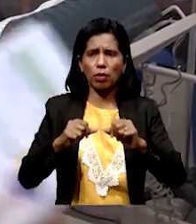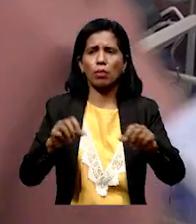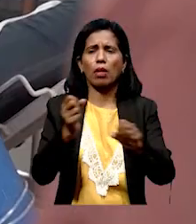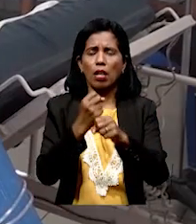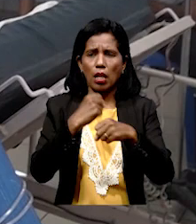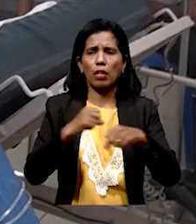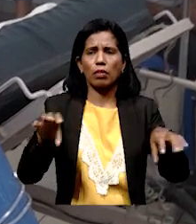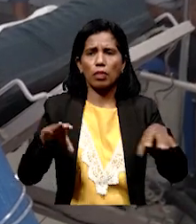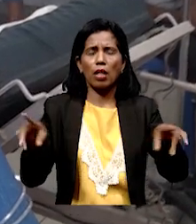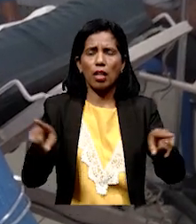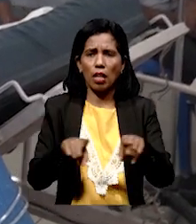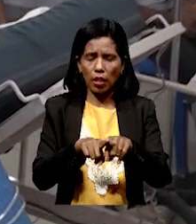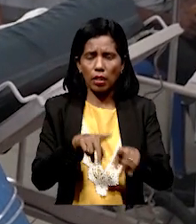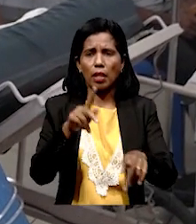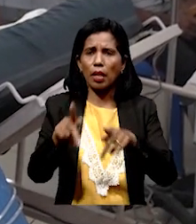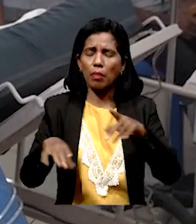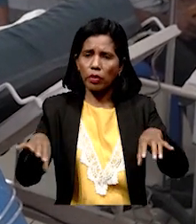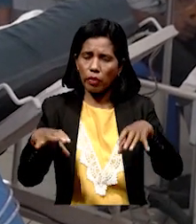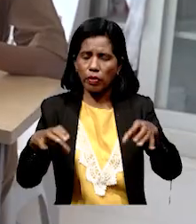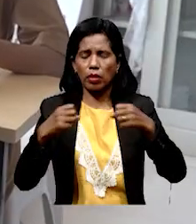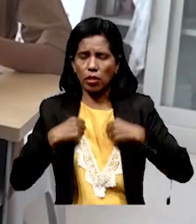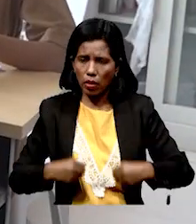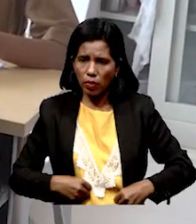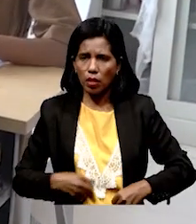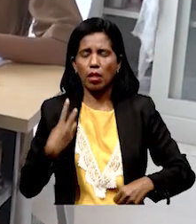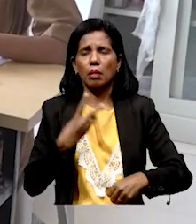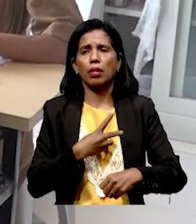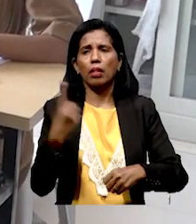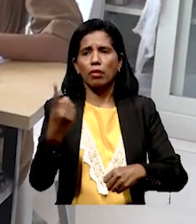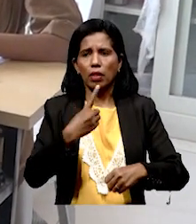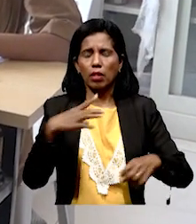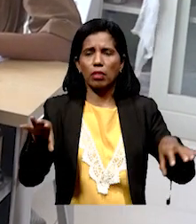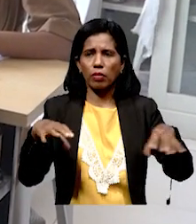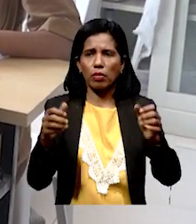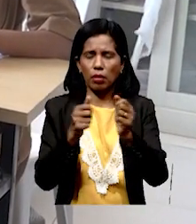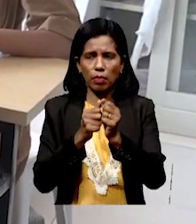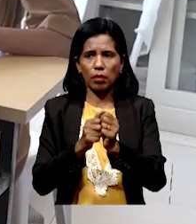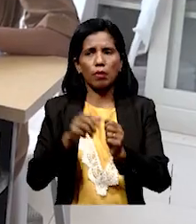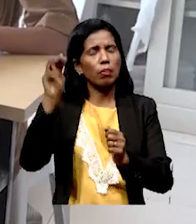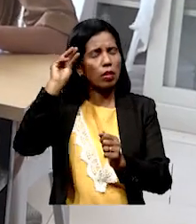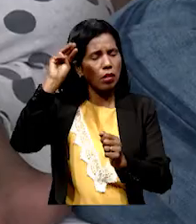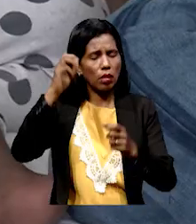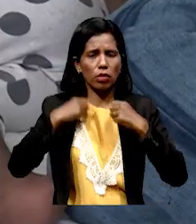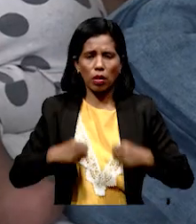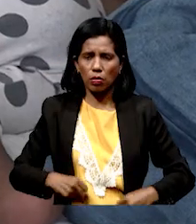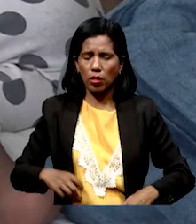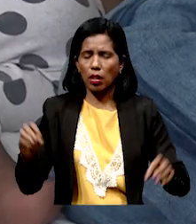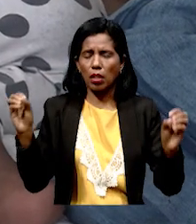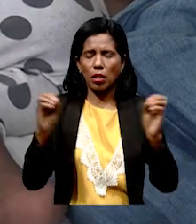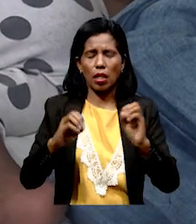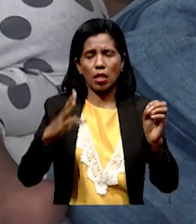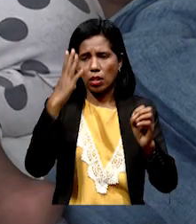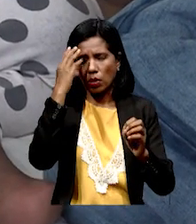ema profesional Saudi, ami nafating kolabora. Minister Saudi mos ladukur, apoio,